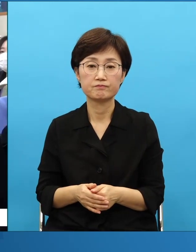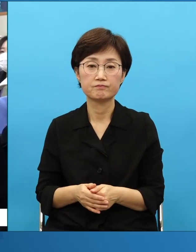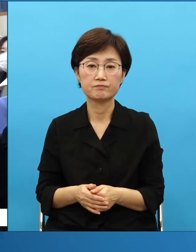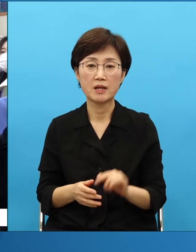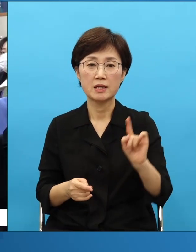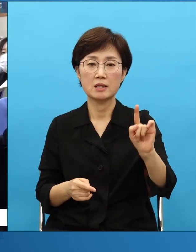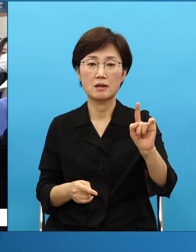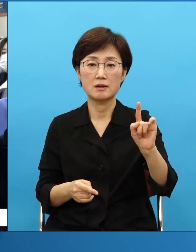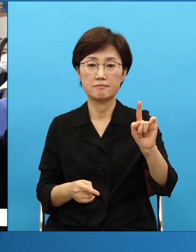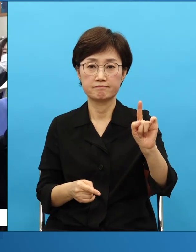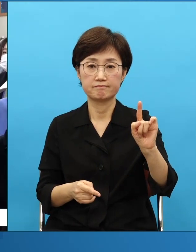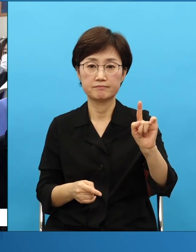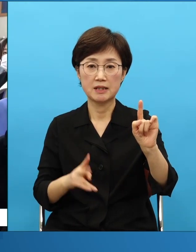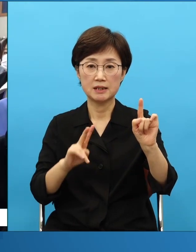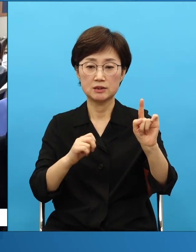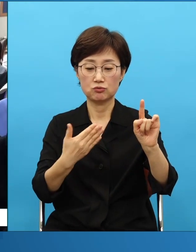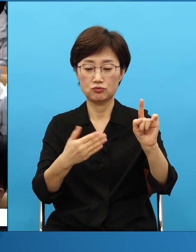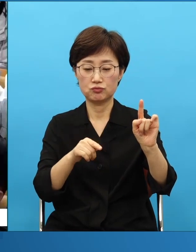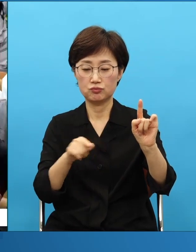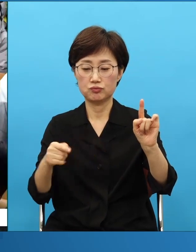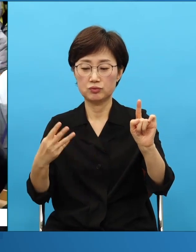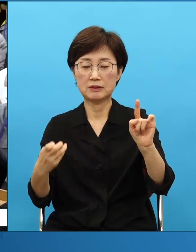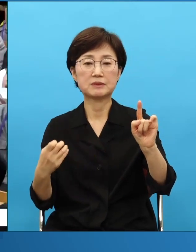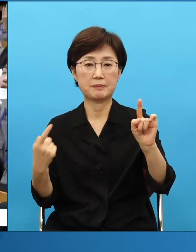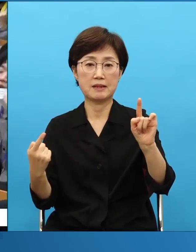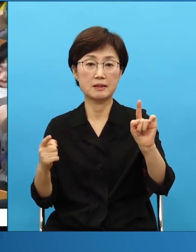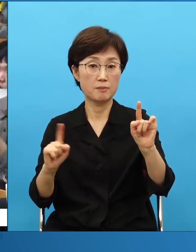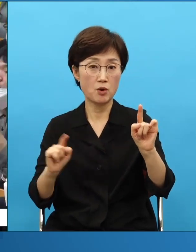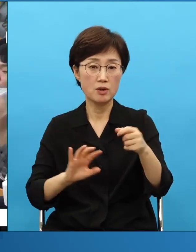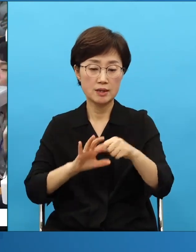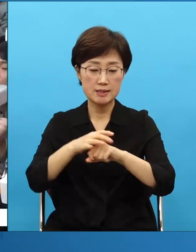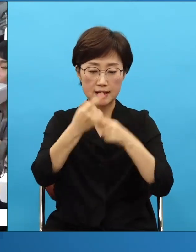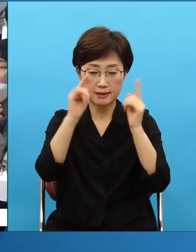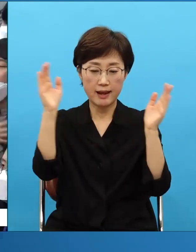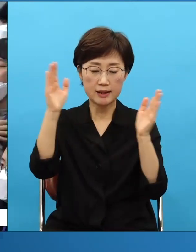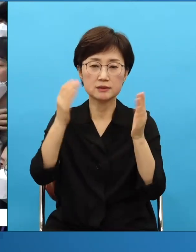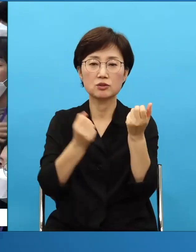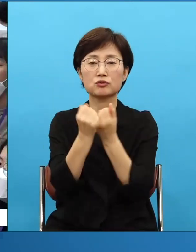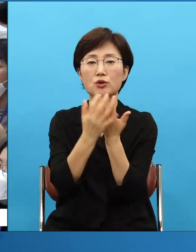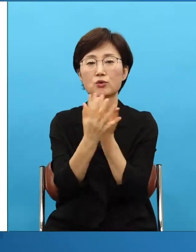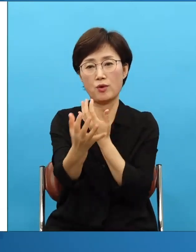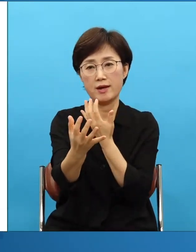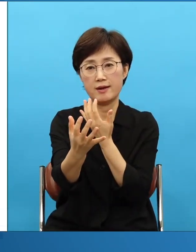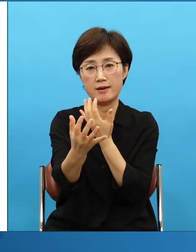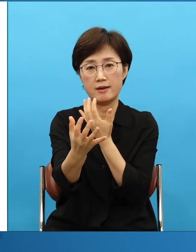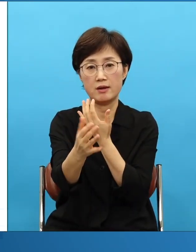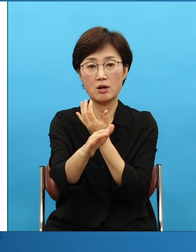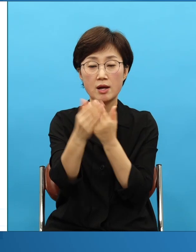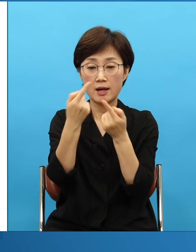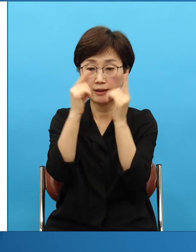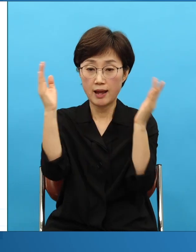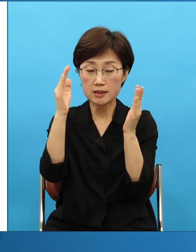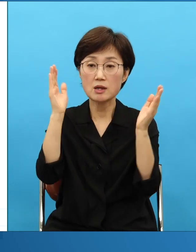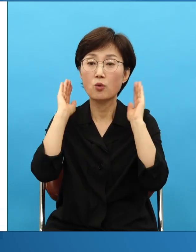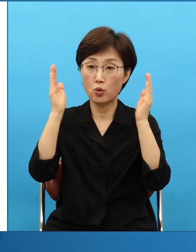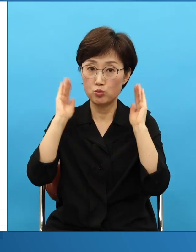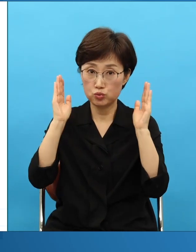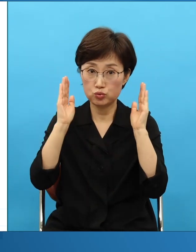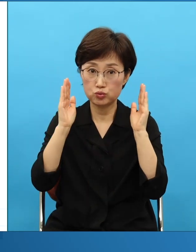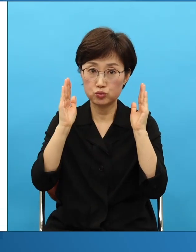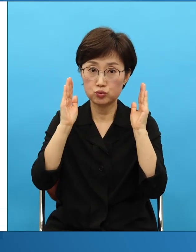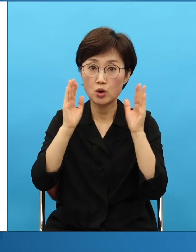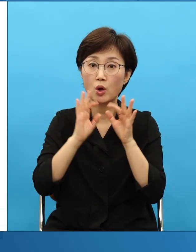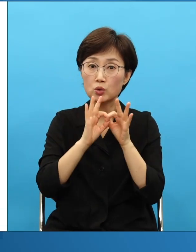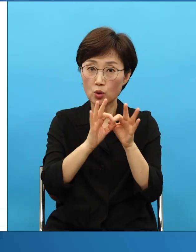1월 마지막을 장식할 훈련은 세계대학 수련회야. 우리의 학업이 237 복음화에 연결될